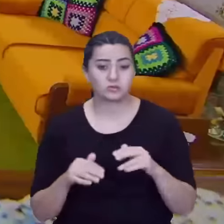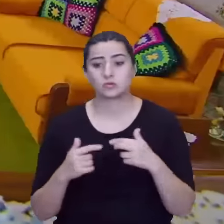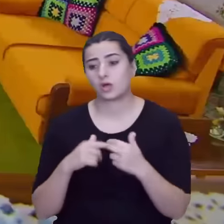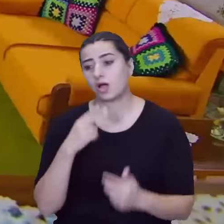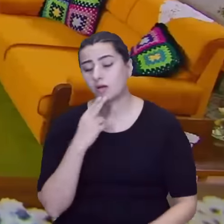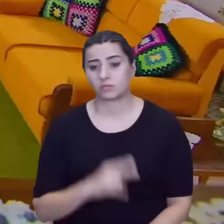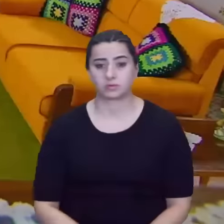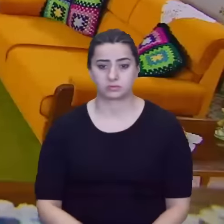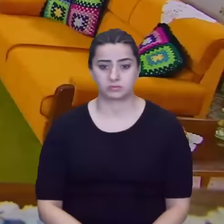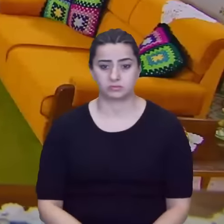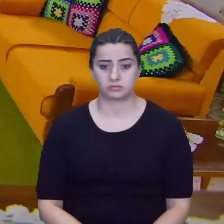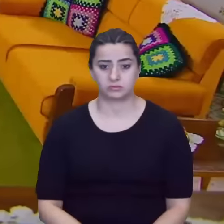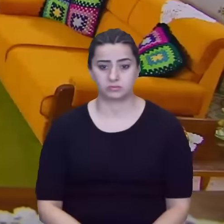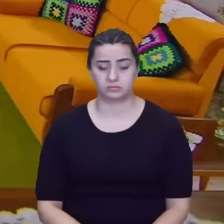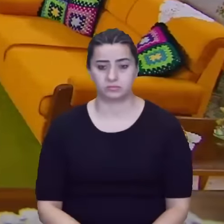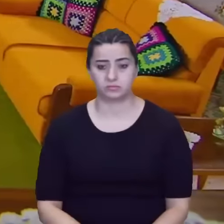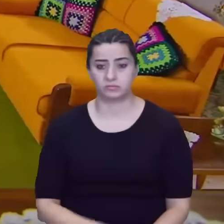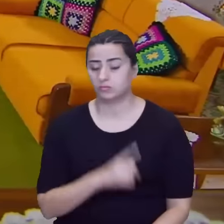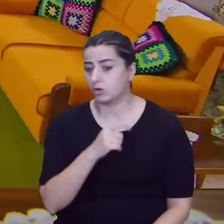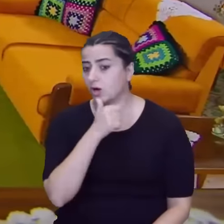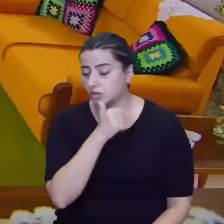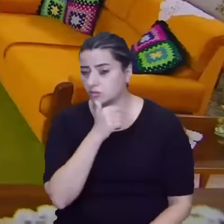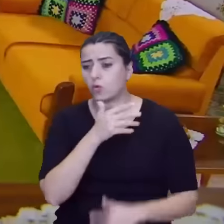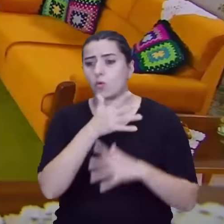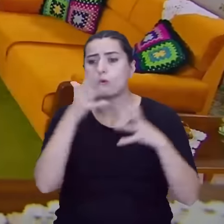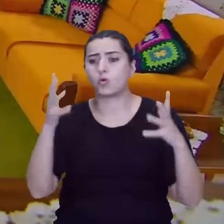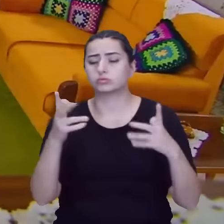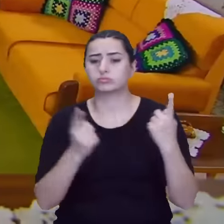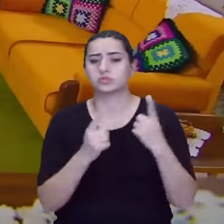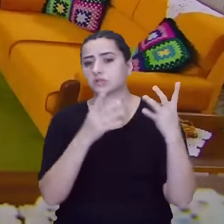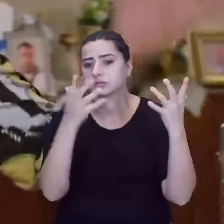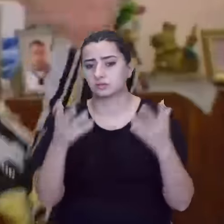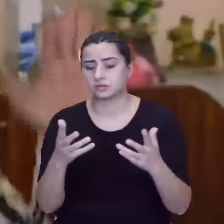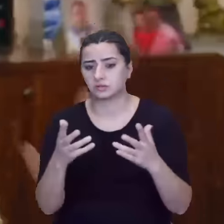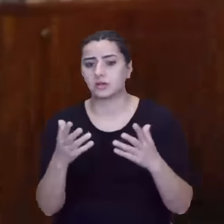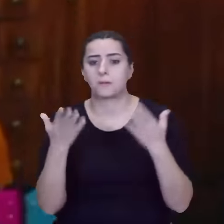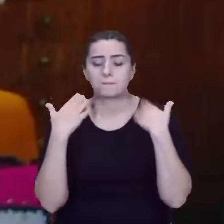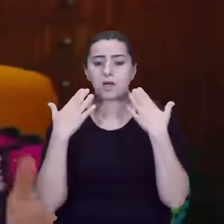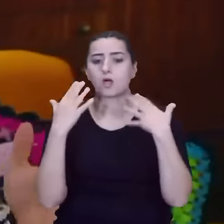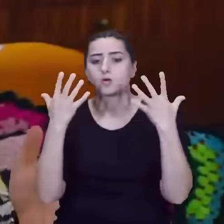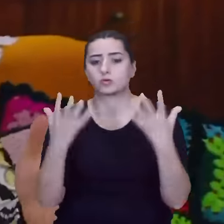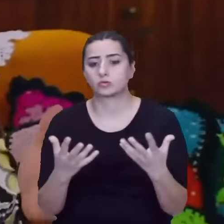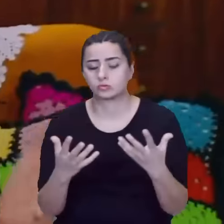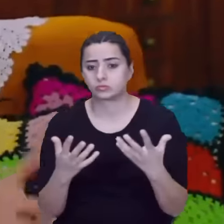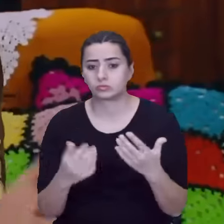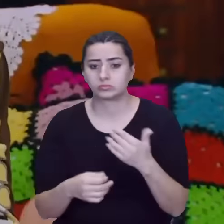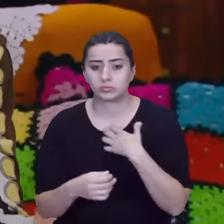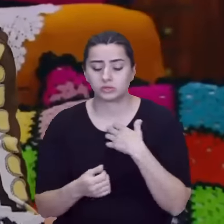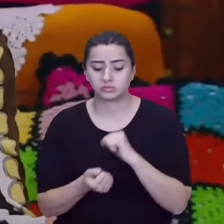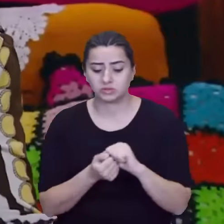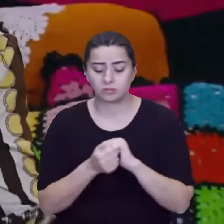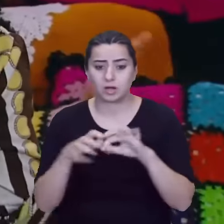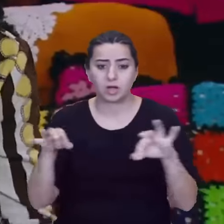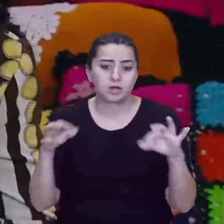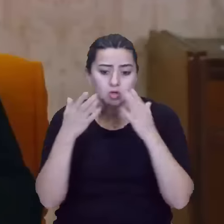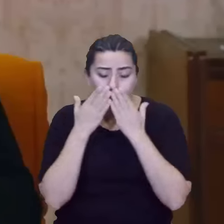Rukiye abla ya. Ya bu şimdi bu adam kocaman bir şey getirmiş eve. Balkona koymuş. Ya benim çamaşır